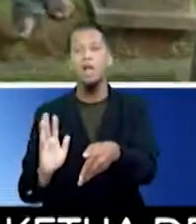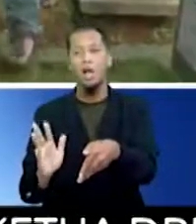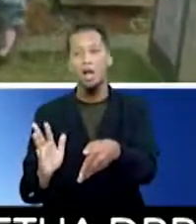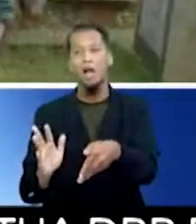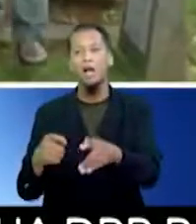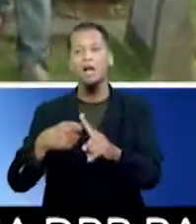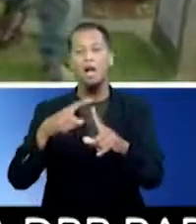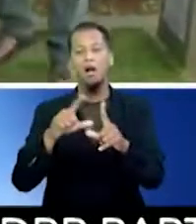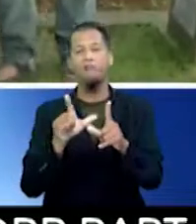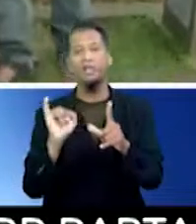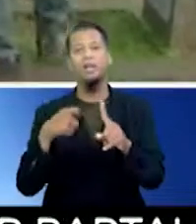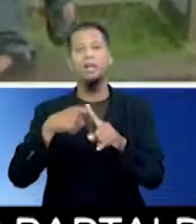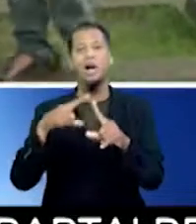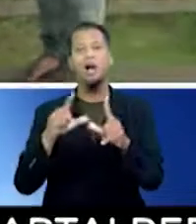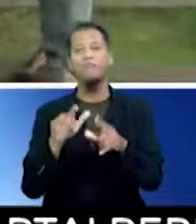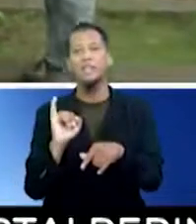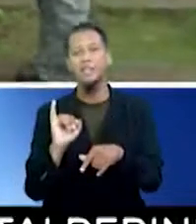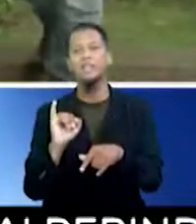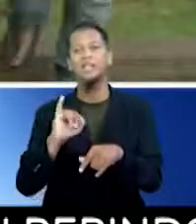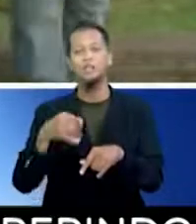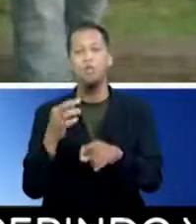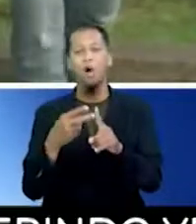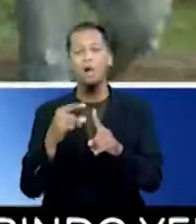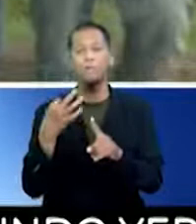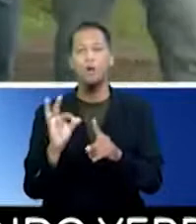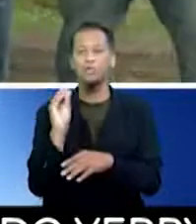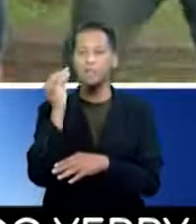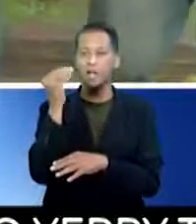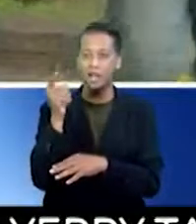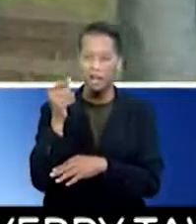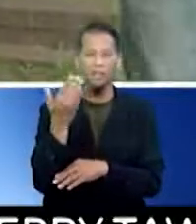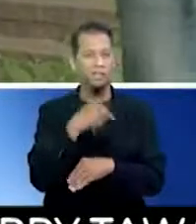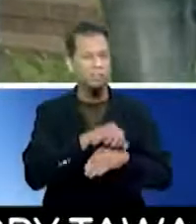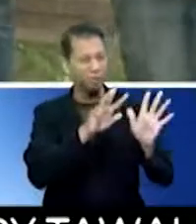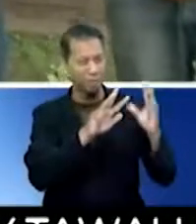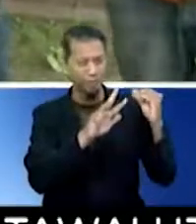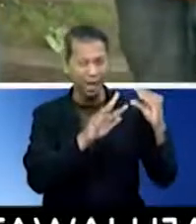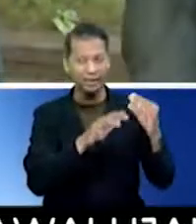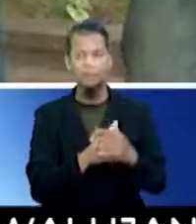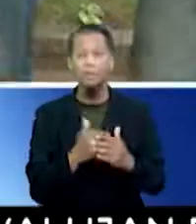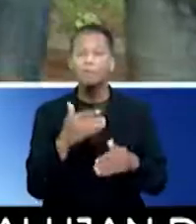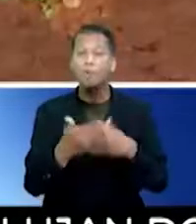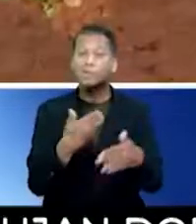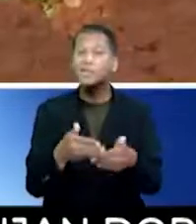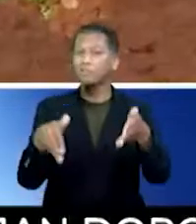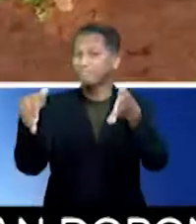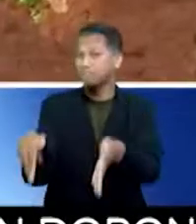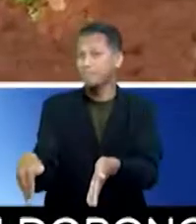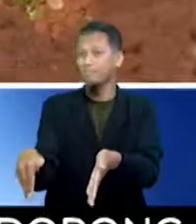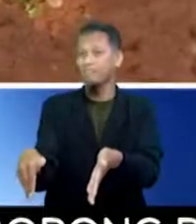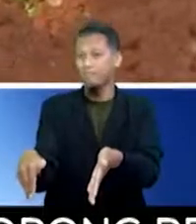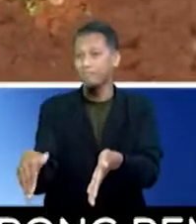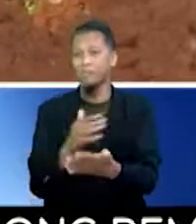Pusat sekitar pukul sembilan pagi waktu indonesia barat tadi mulai dari prosesi pemakaman bahkan juga tadi pada saat kedatangan